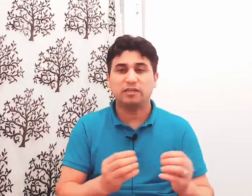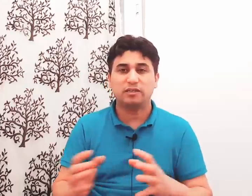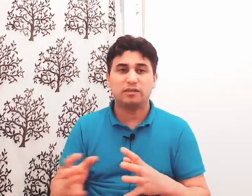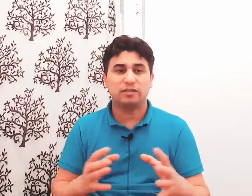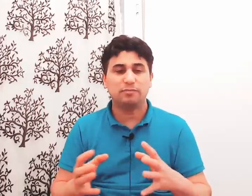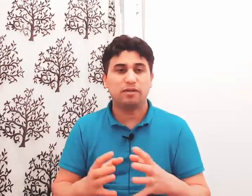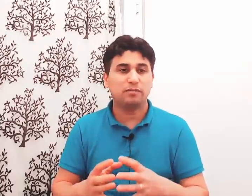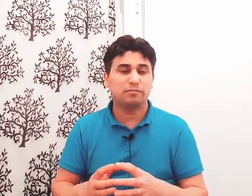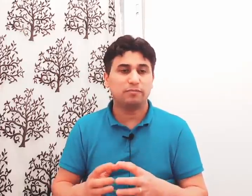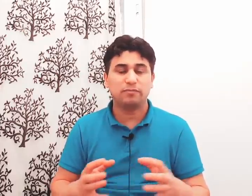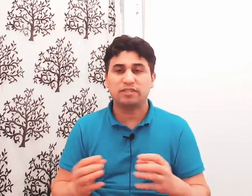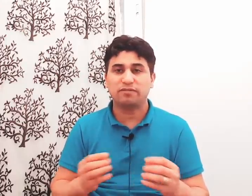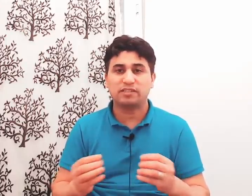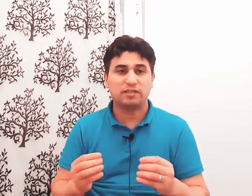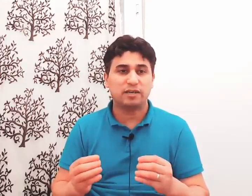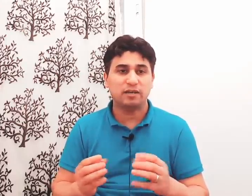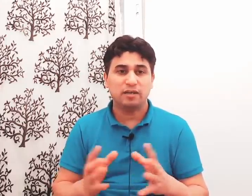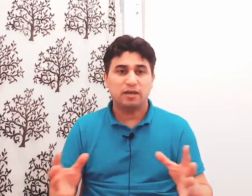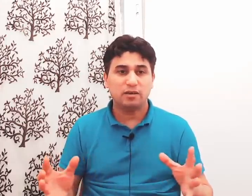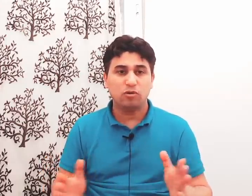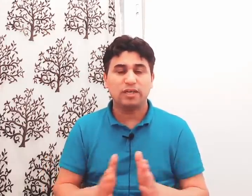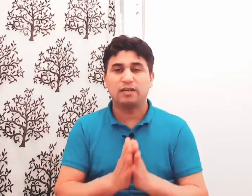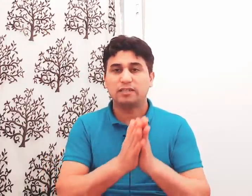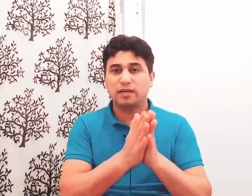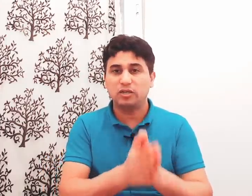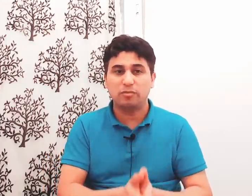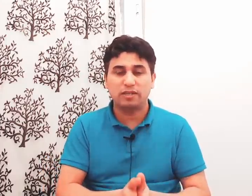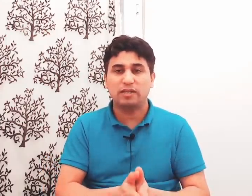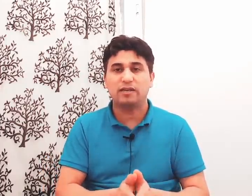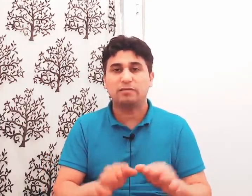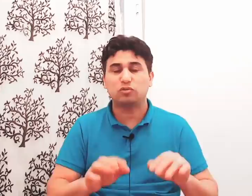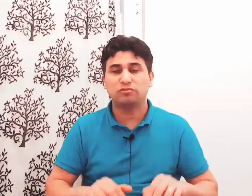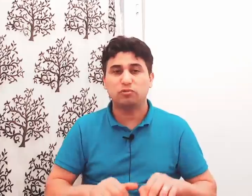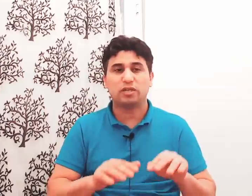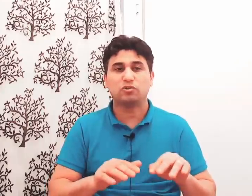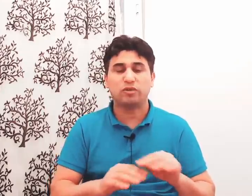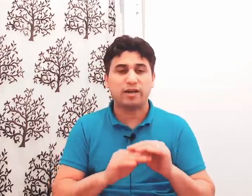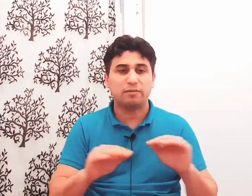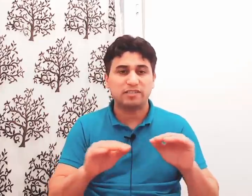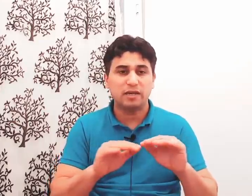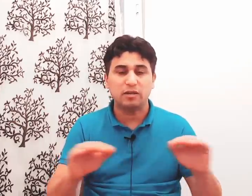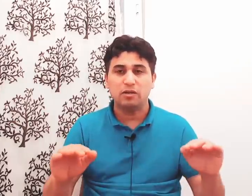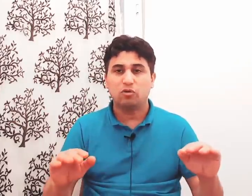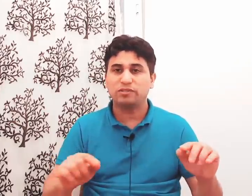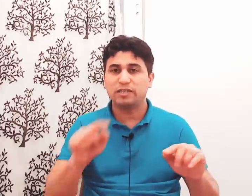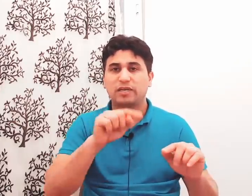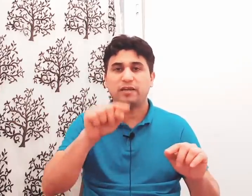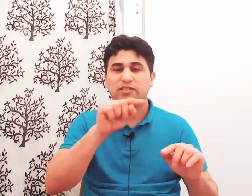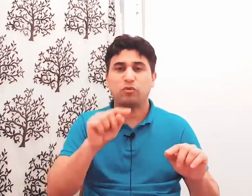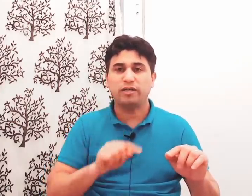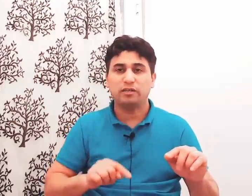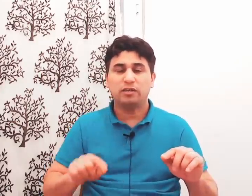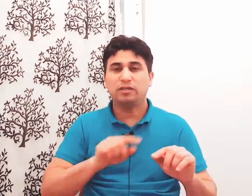يعني يعني بالتفاصيل ديالها. هذا هو اللي كاين. انا غادي نخلي لكم هذا اللي انا دابا تشوفوه وتراجعوه، راه الامر سهل وبسيط،